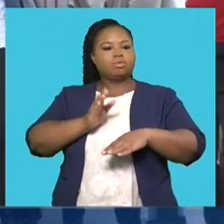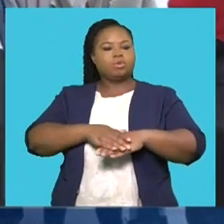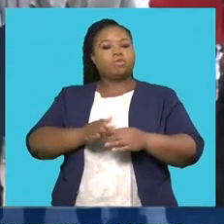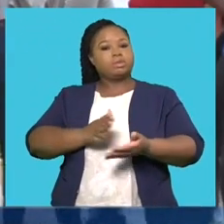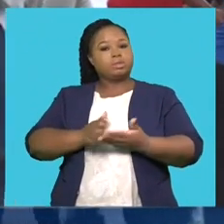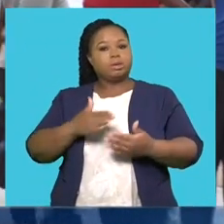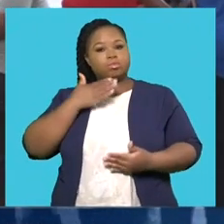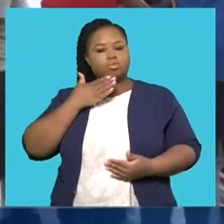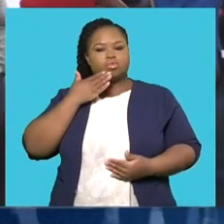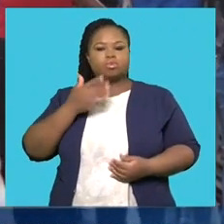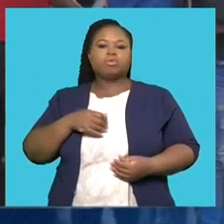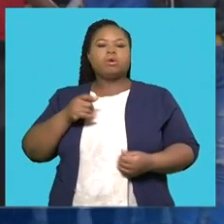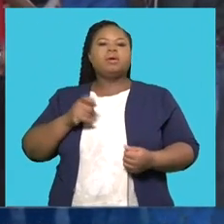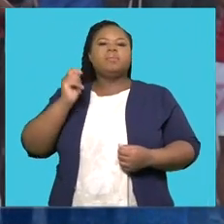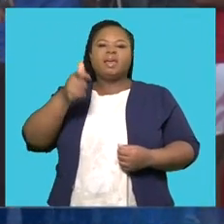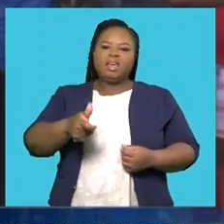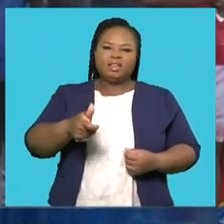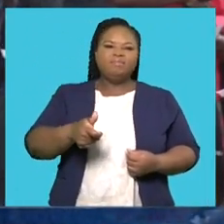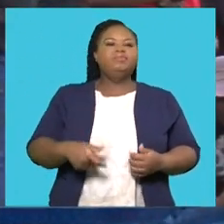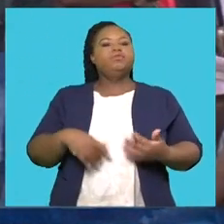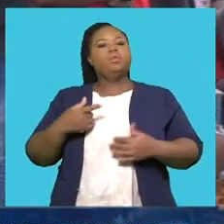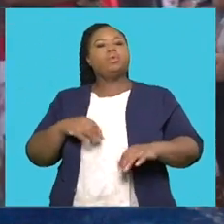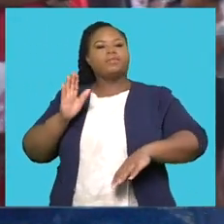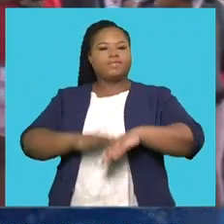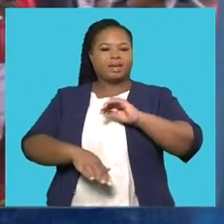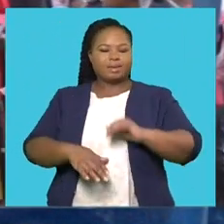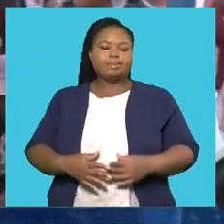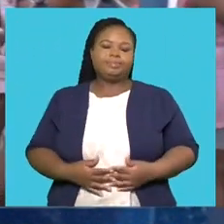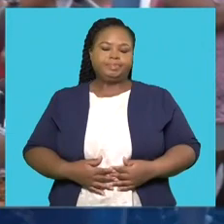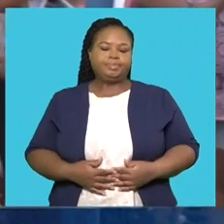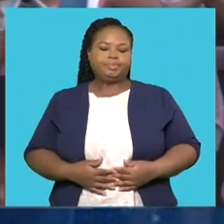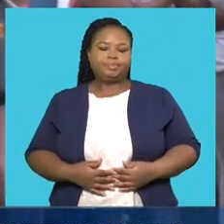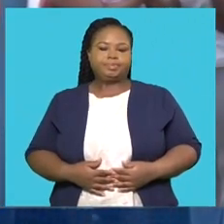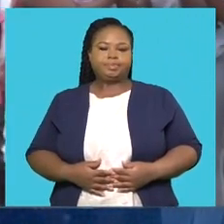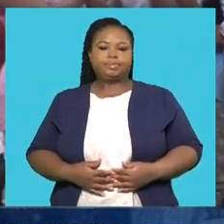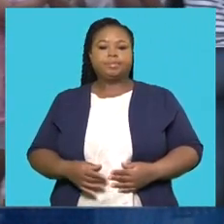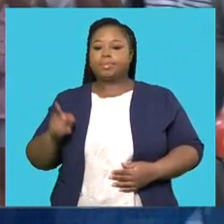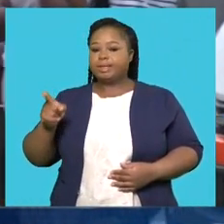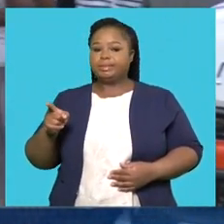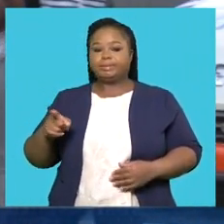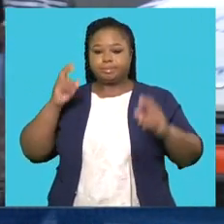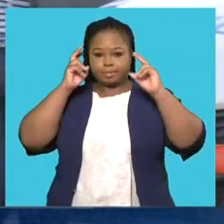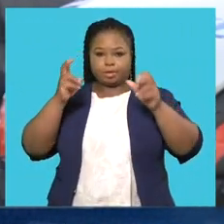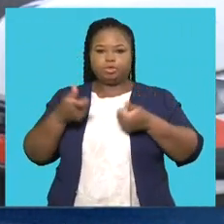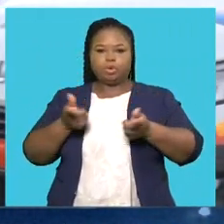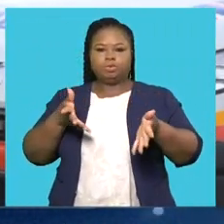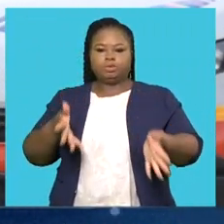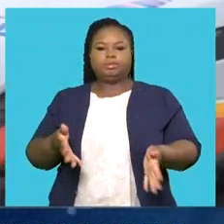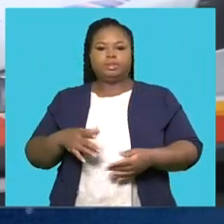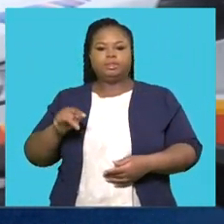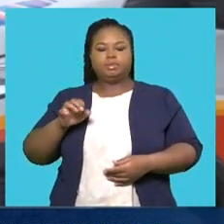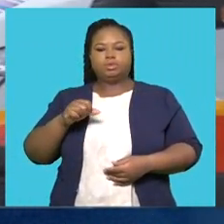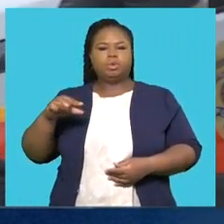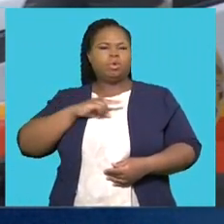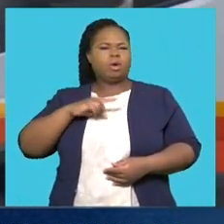zokuqhuba nentlawulo yozohlwayo zendlela. We're launching this bus here in Tshepisong because many people here